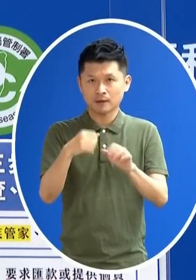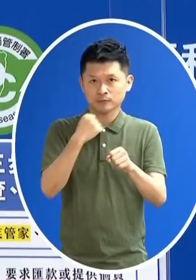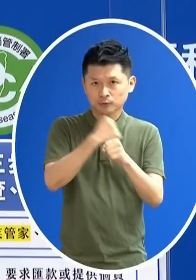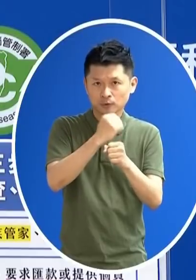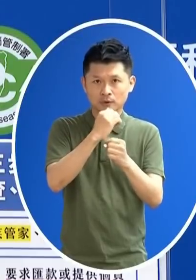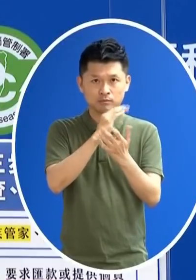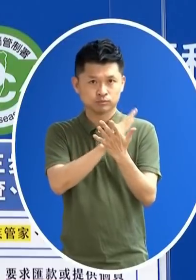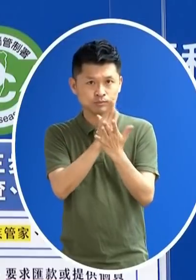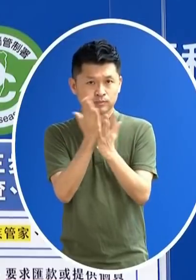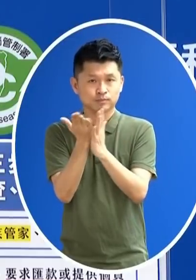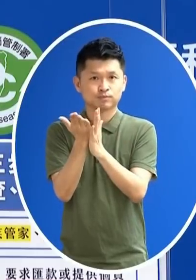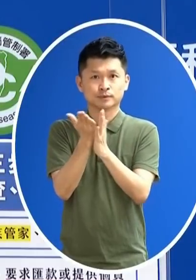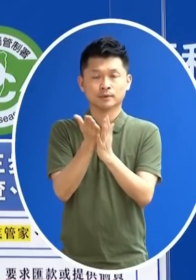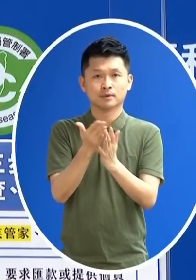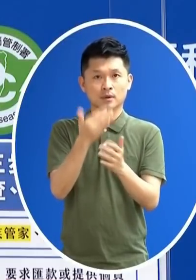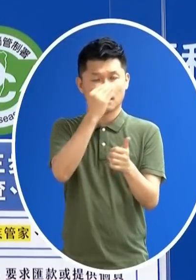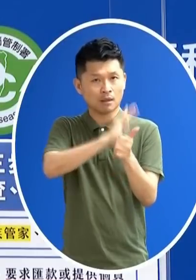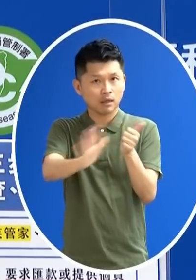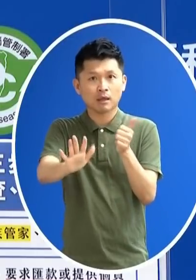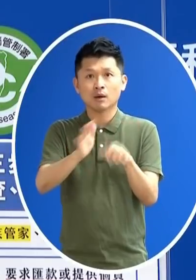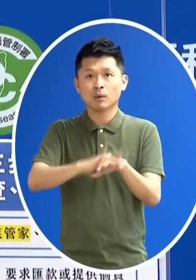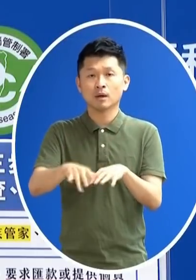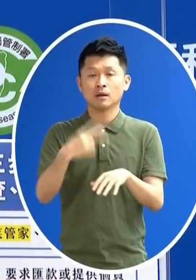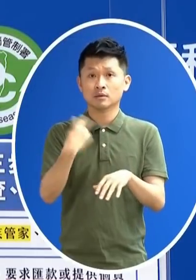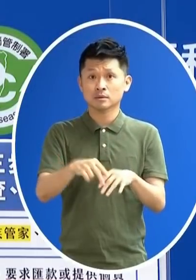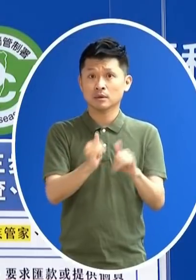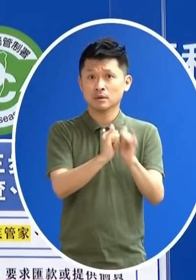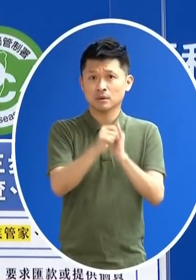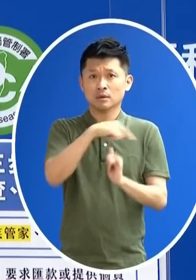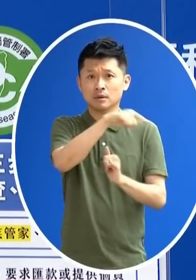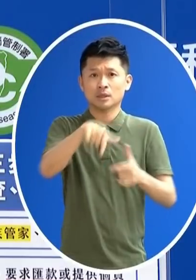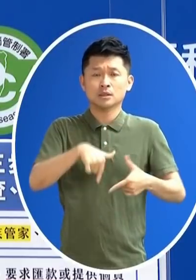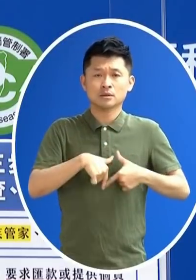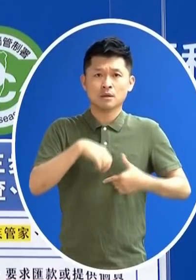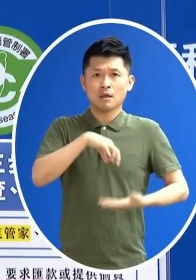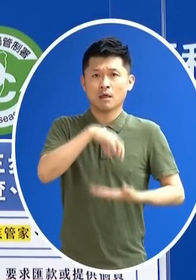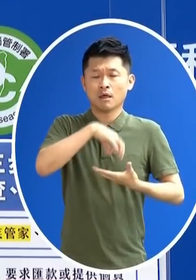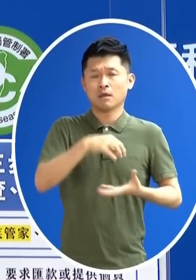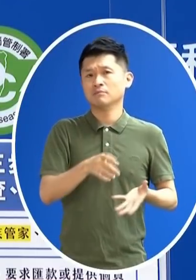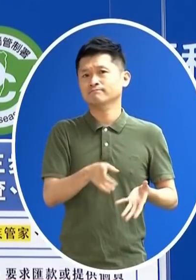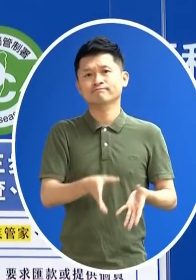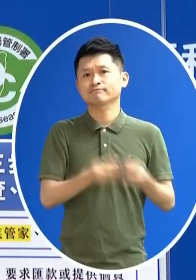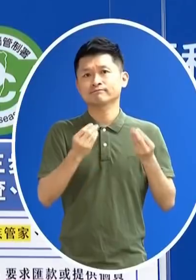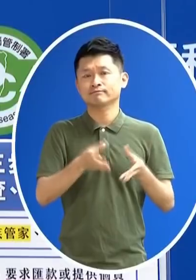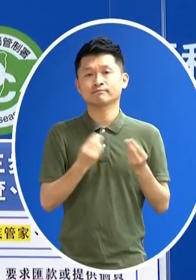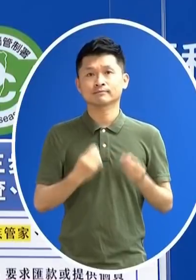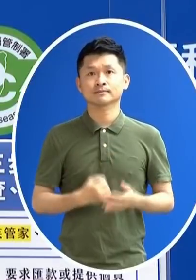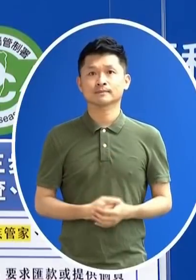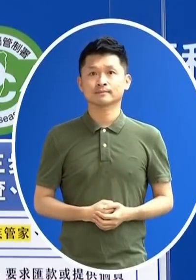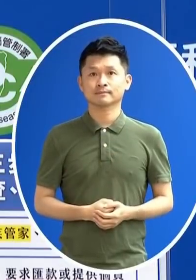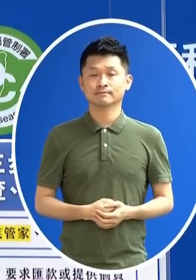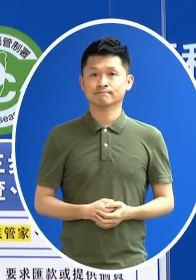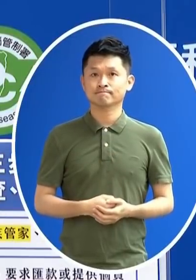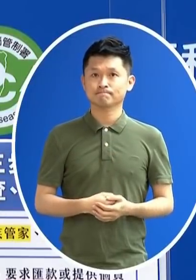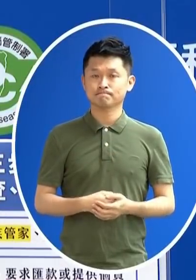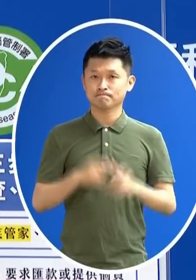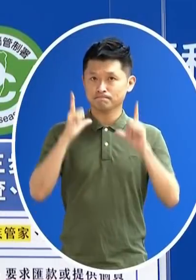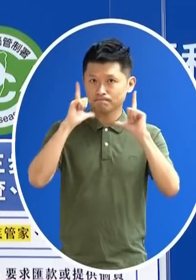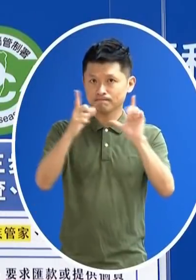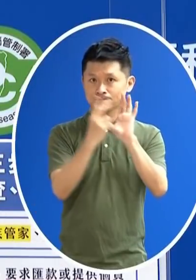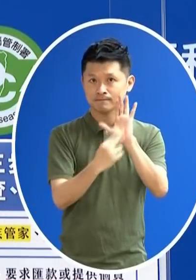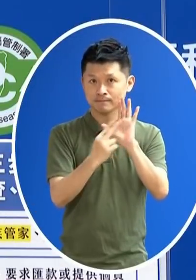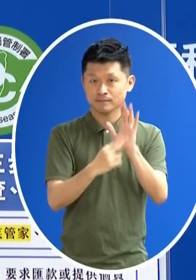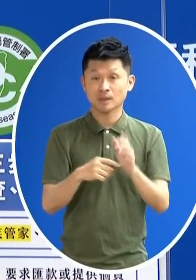为跟处理，那也造成了民众心里的这些不必要的恐慌。那我们再次的强调散